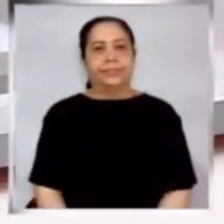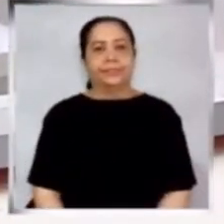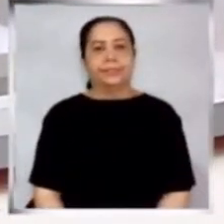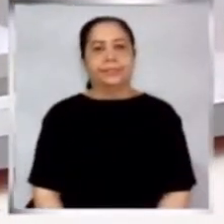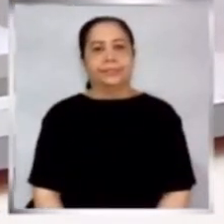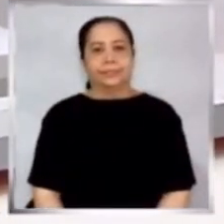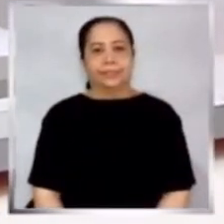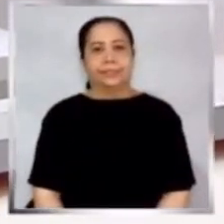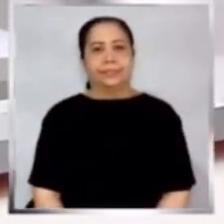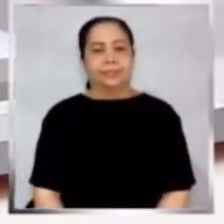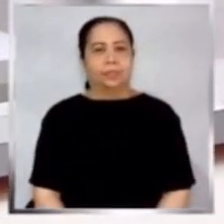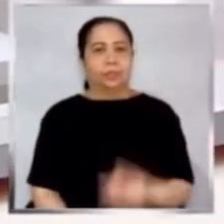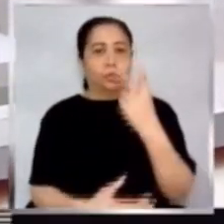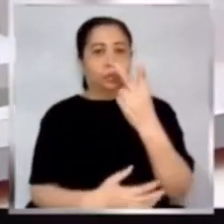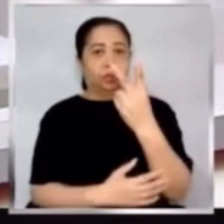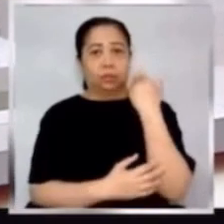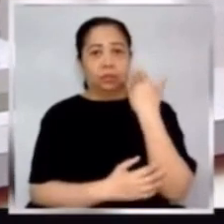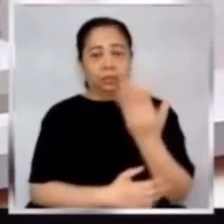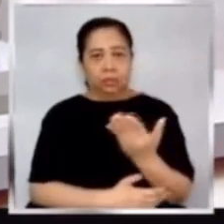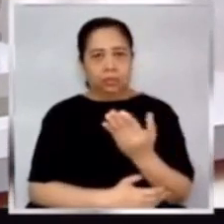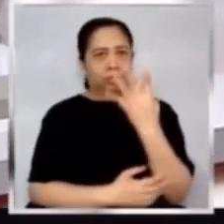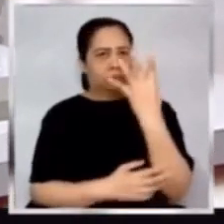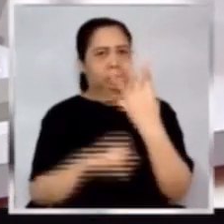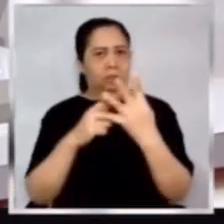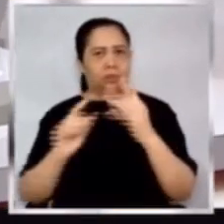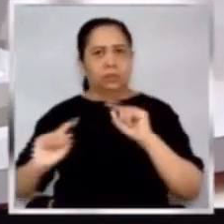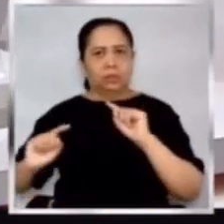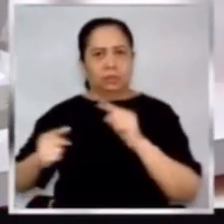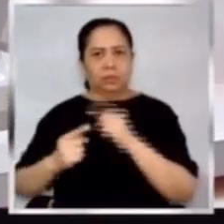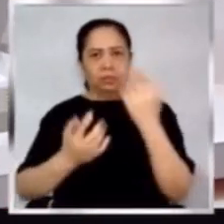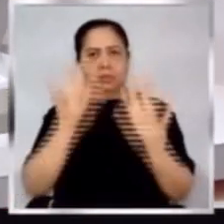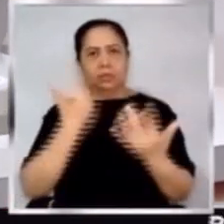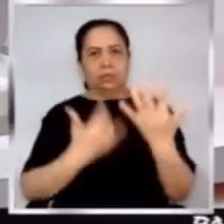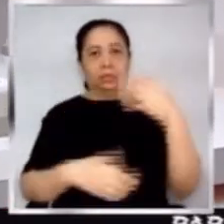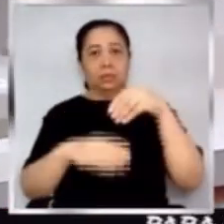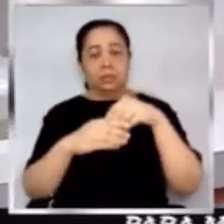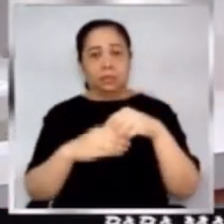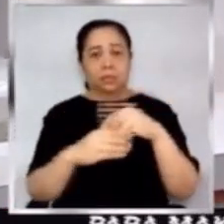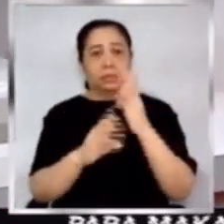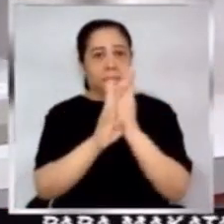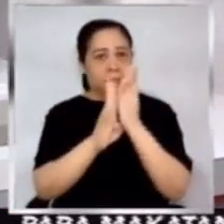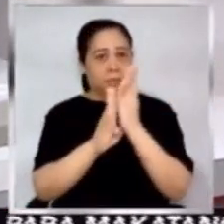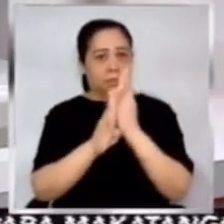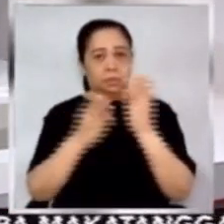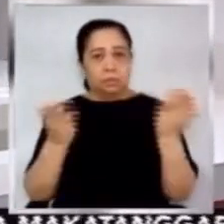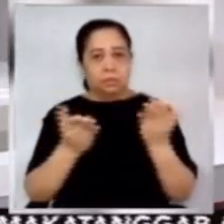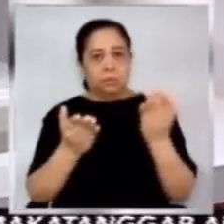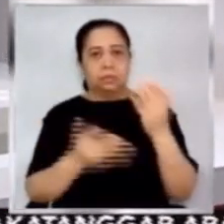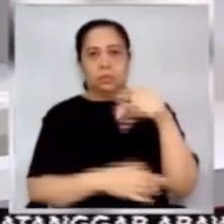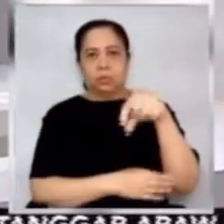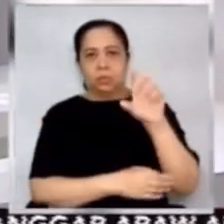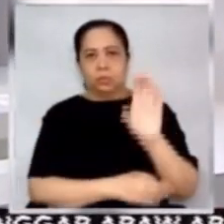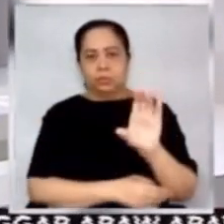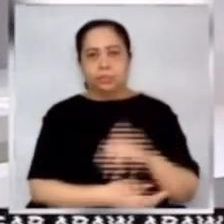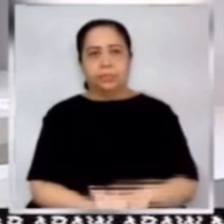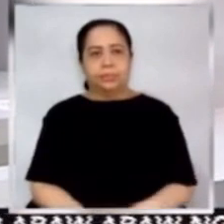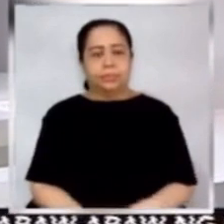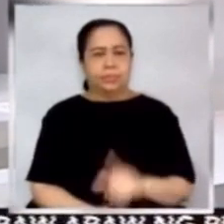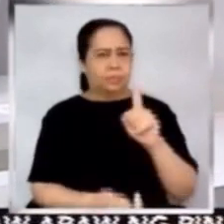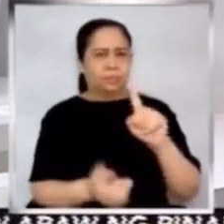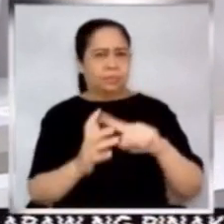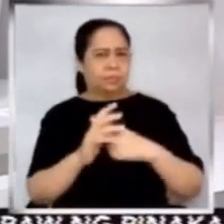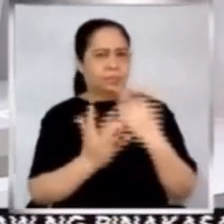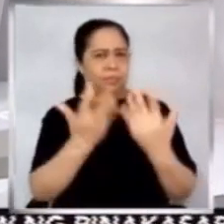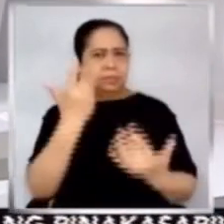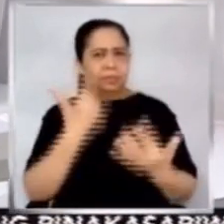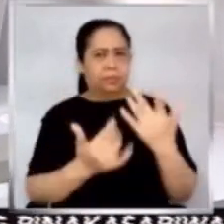Dalawang patay at apat ang sugatan sa sunog sa loob ng isang pampasaherong bus sa Quezon City. Ang ugat na sunog alitan